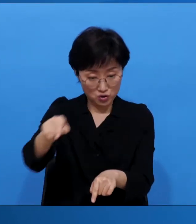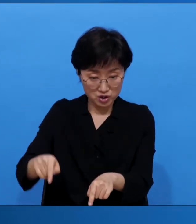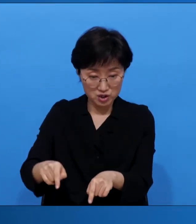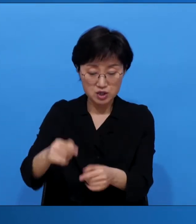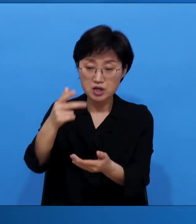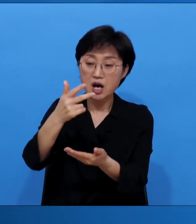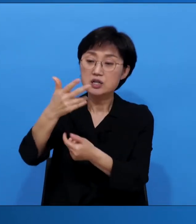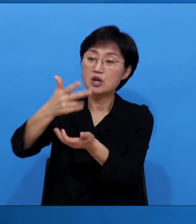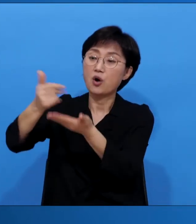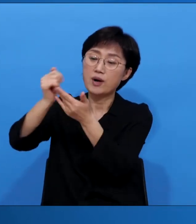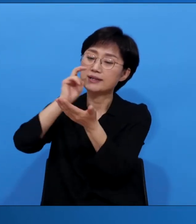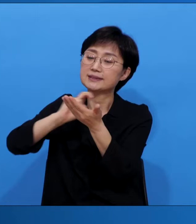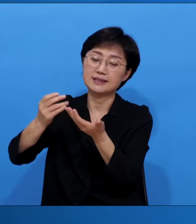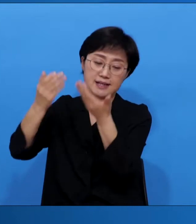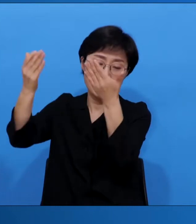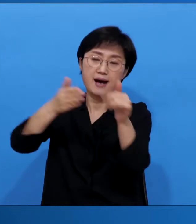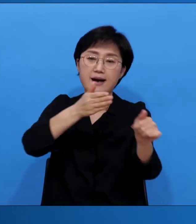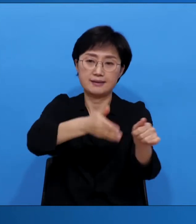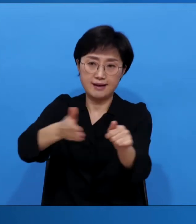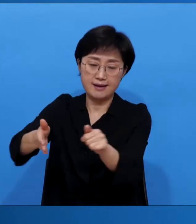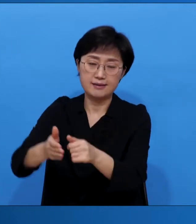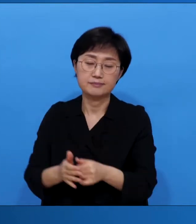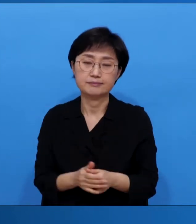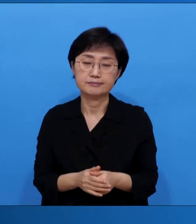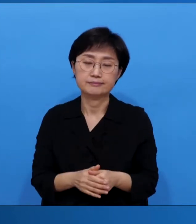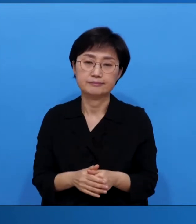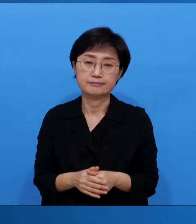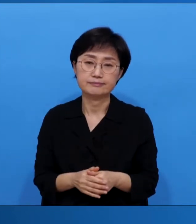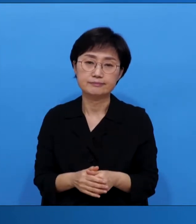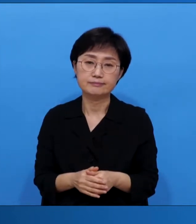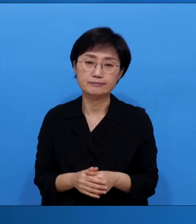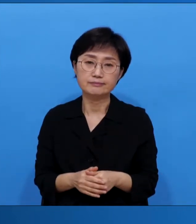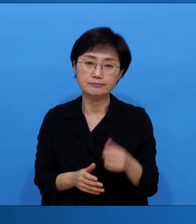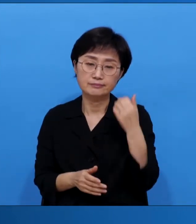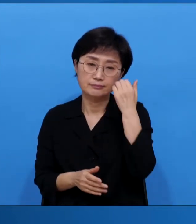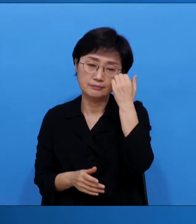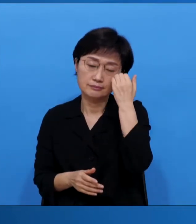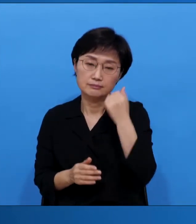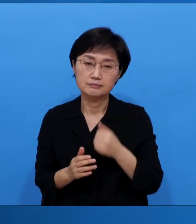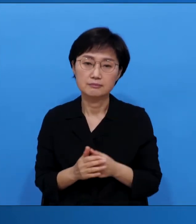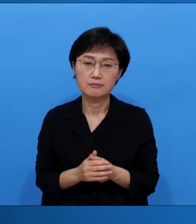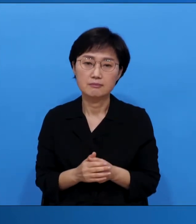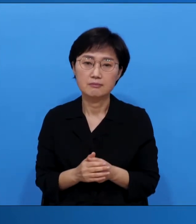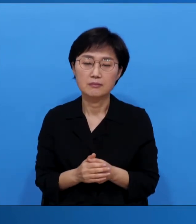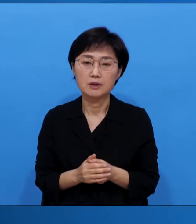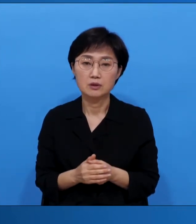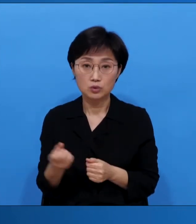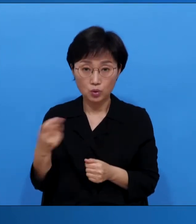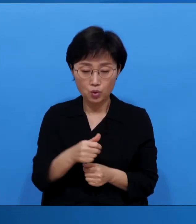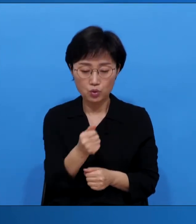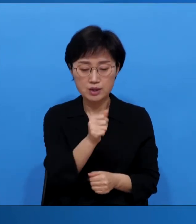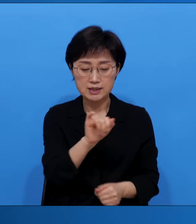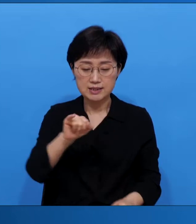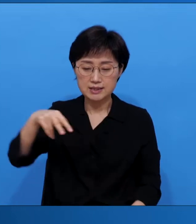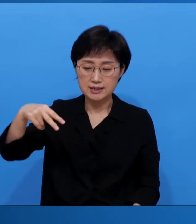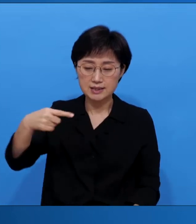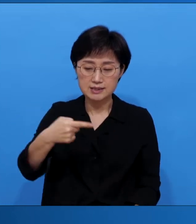you heavenly hosts, all of you angels, exalt and praise the Lord. 여러분 히스기야 왕이